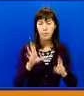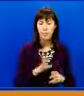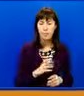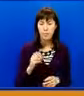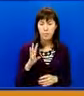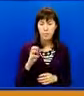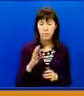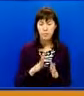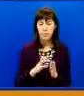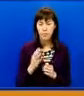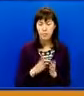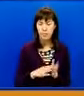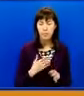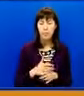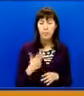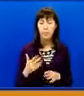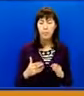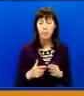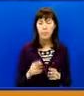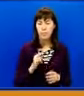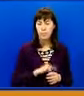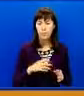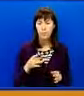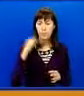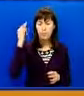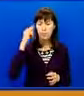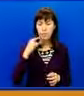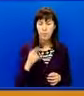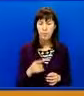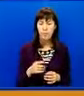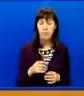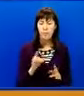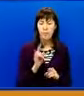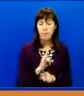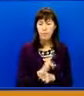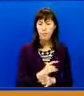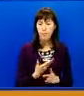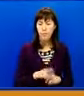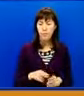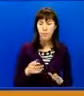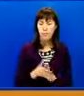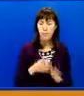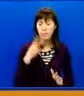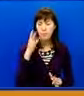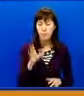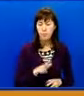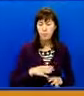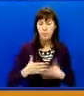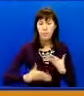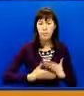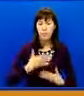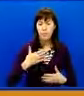статью 419-ю часть 3 Уголовного кодекса Республики Казахстан «Заведомо ложный донос». Эта статья предусматривает наказание в